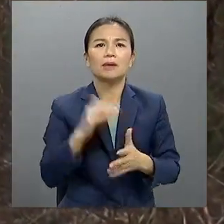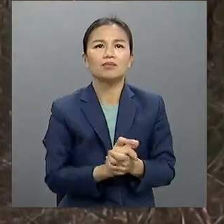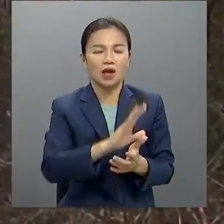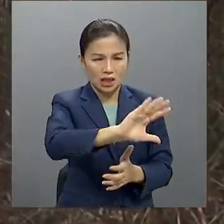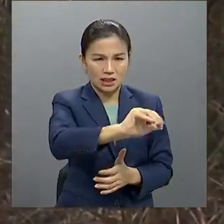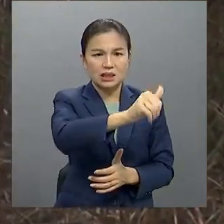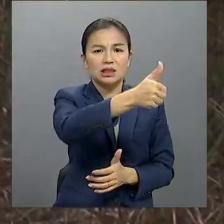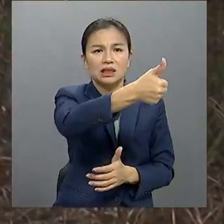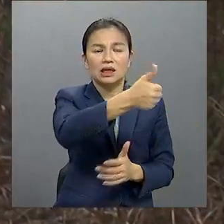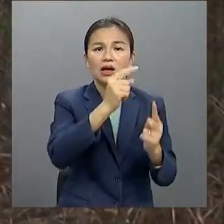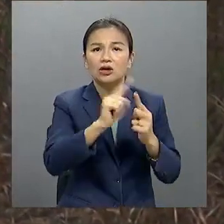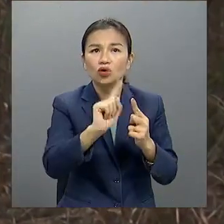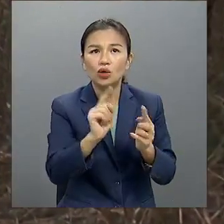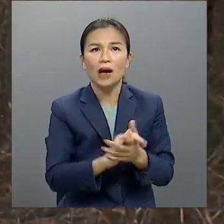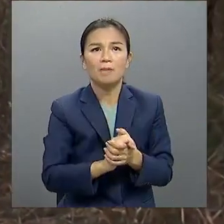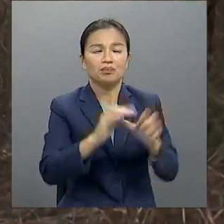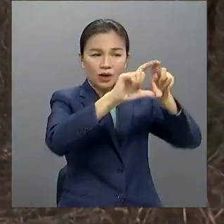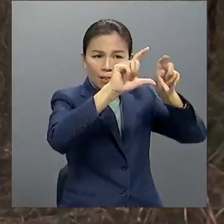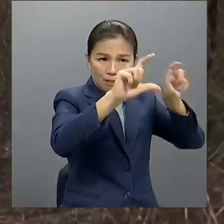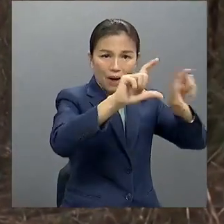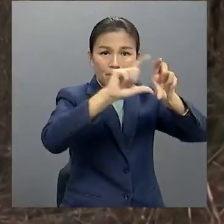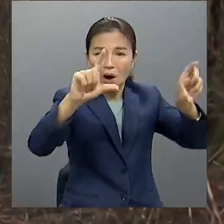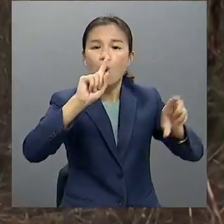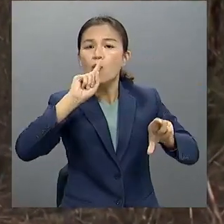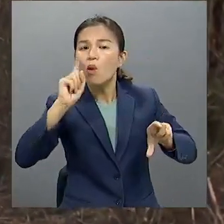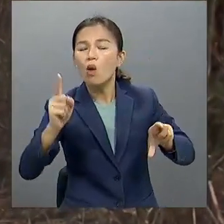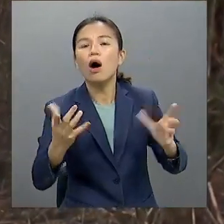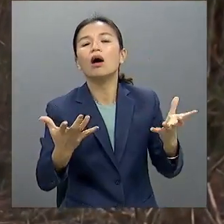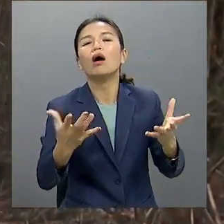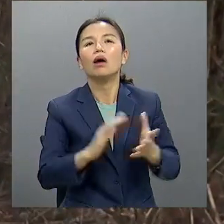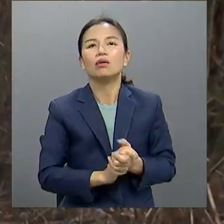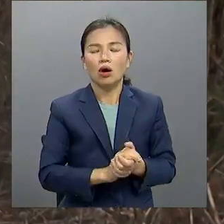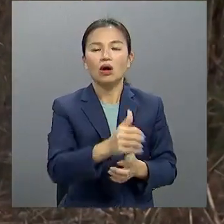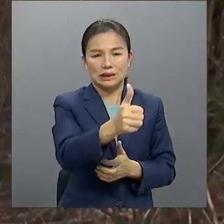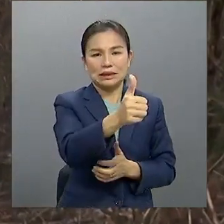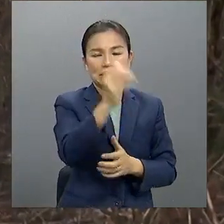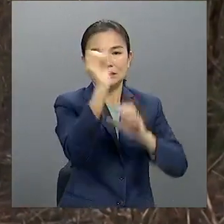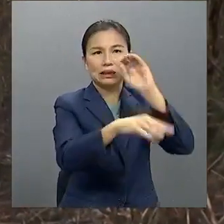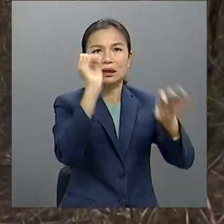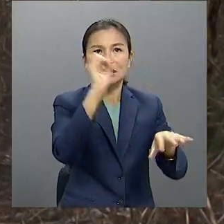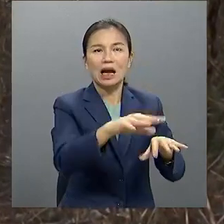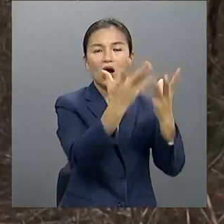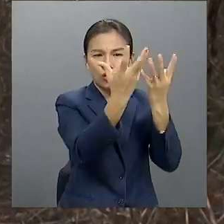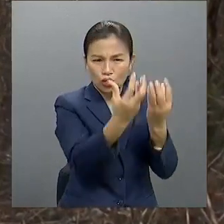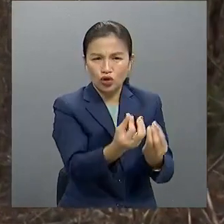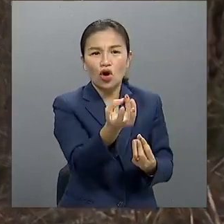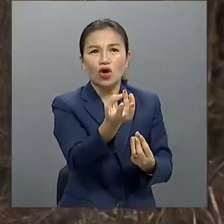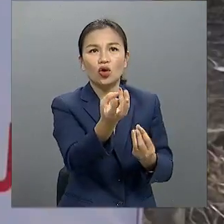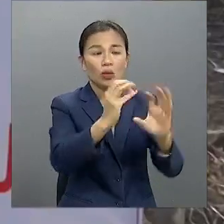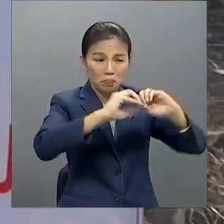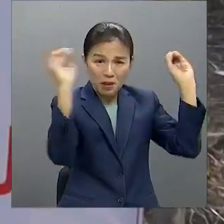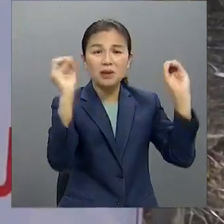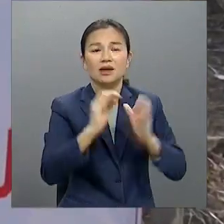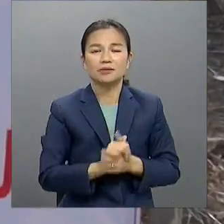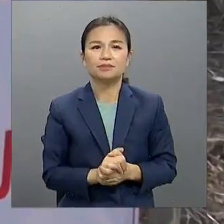ะที่เราเริ่มติดป้ายแบบนี ้ ก็ทำให้ดีขึ้นนะครับขยะก็น้อยลงหรือไม่มีเลยนะครับก็ช่วย